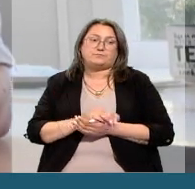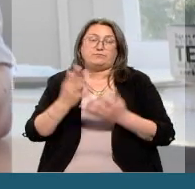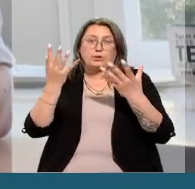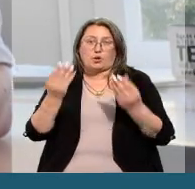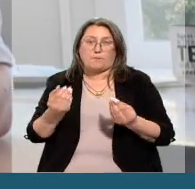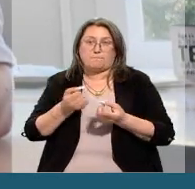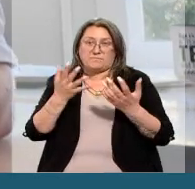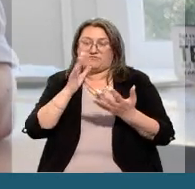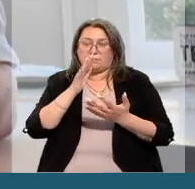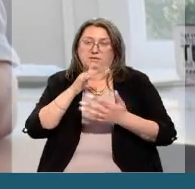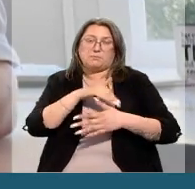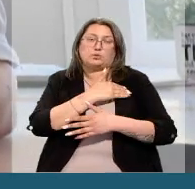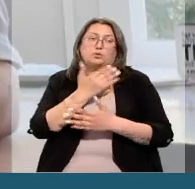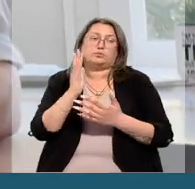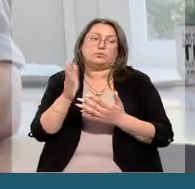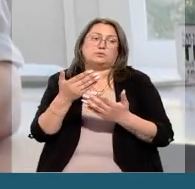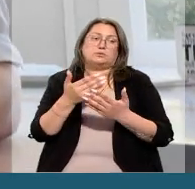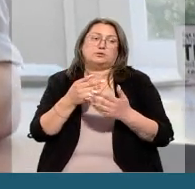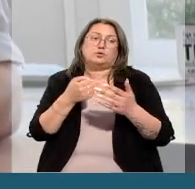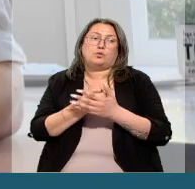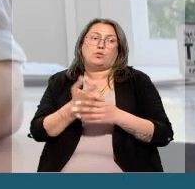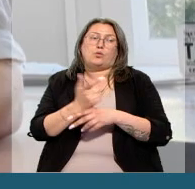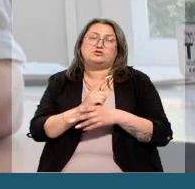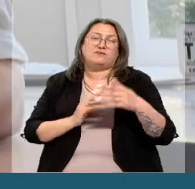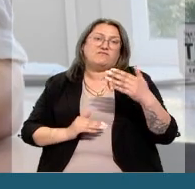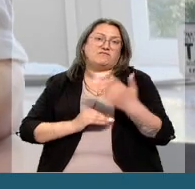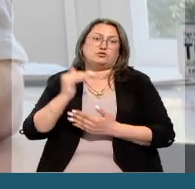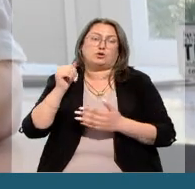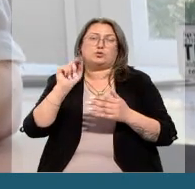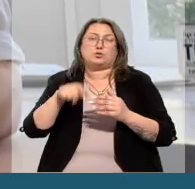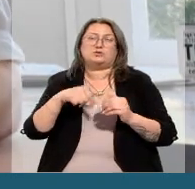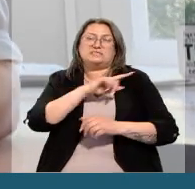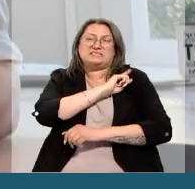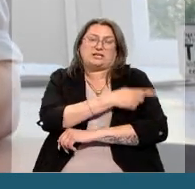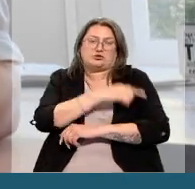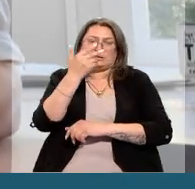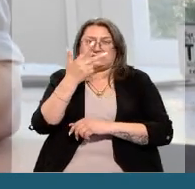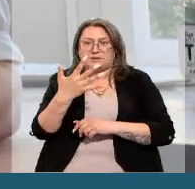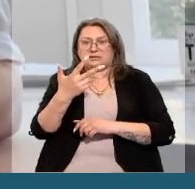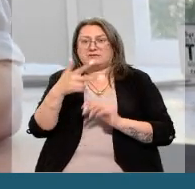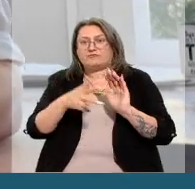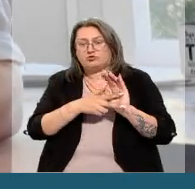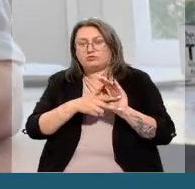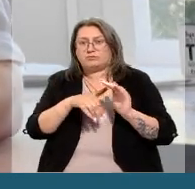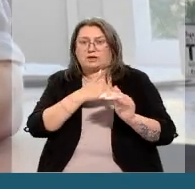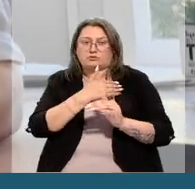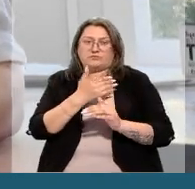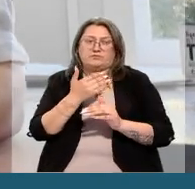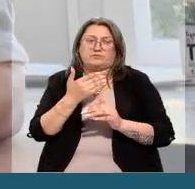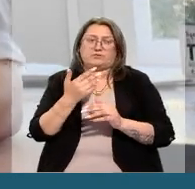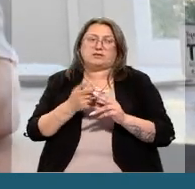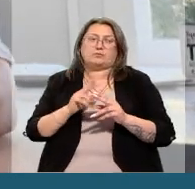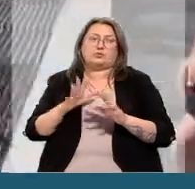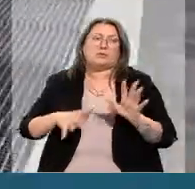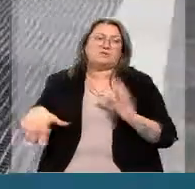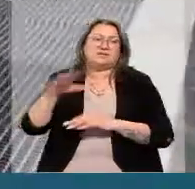дневное же время температура воздуха будет прогреваться до очень высоких, в частности до сильной жары 35-38 градусов тепла. Это